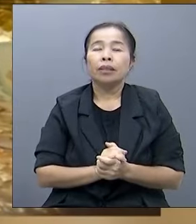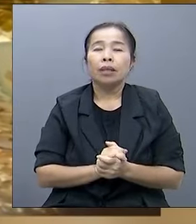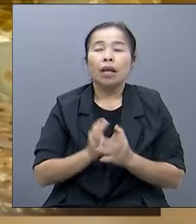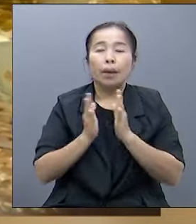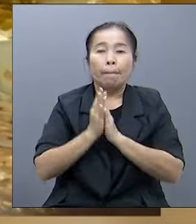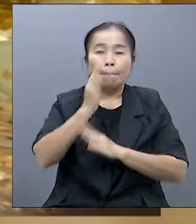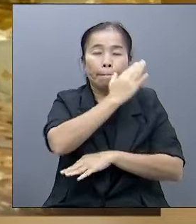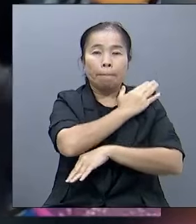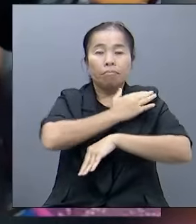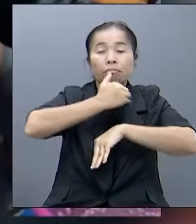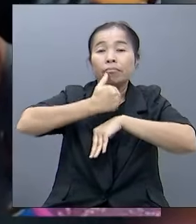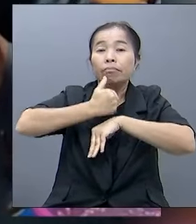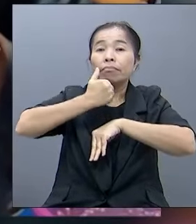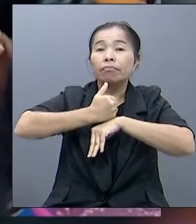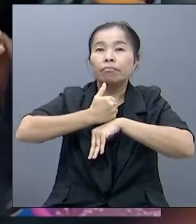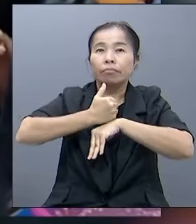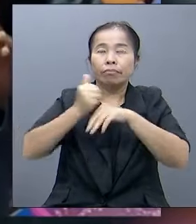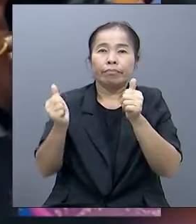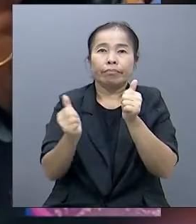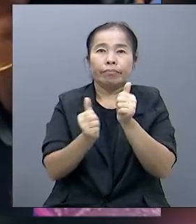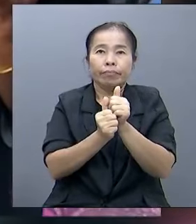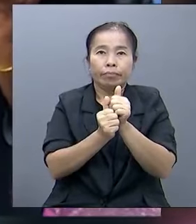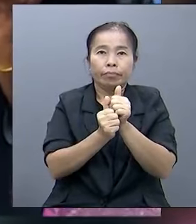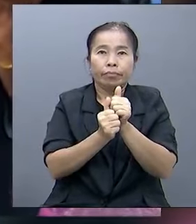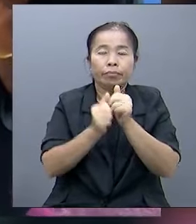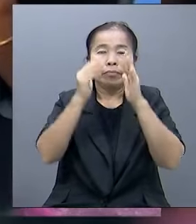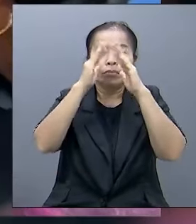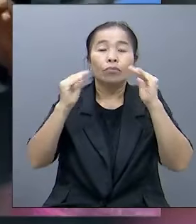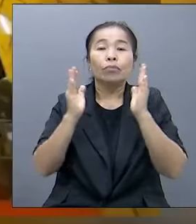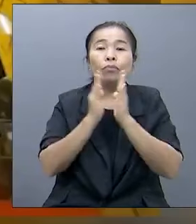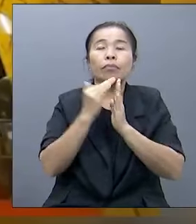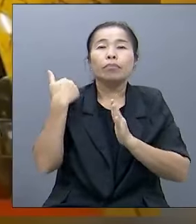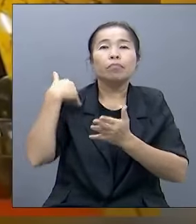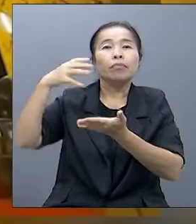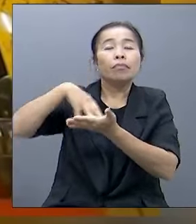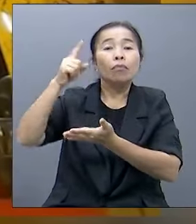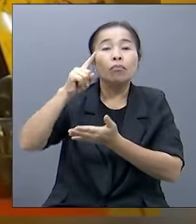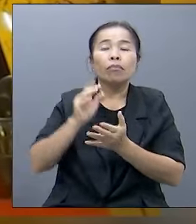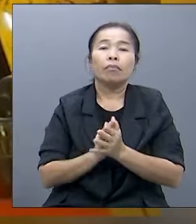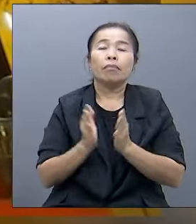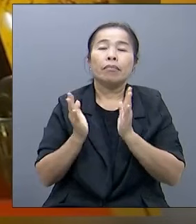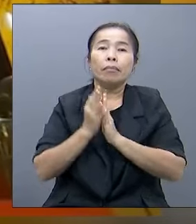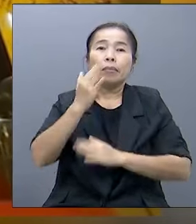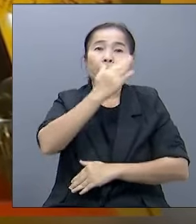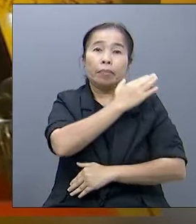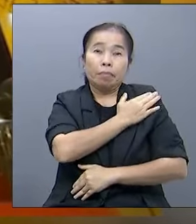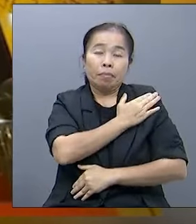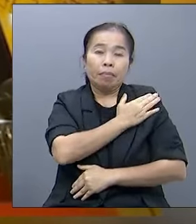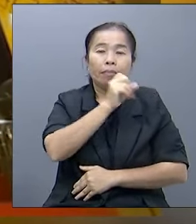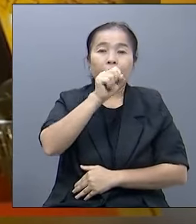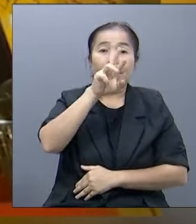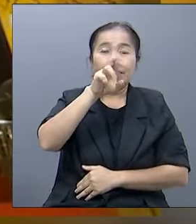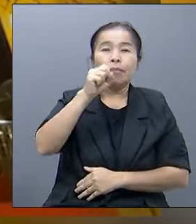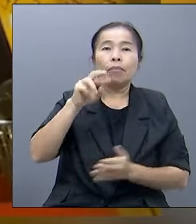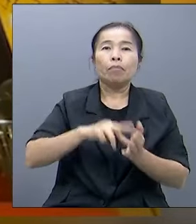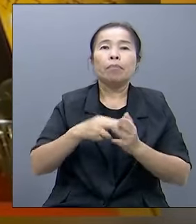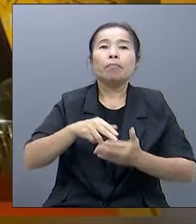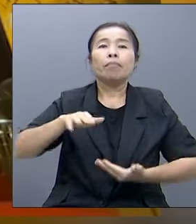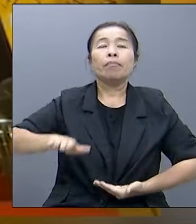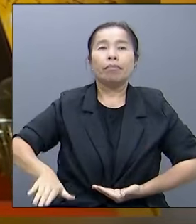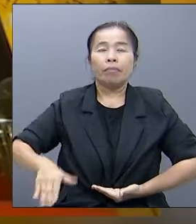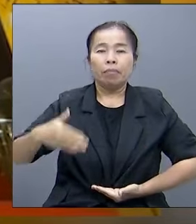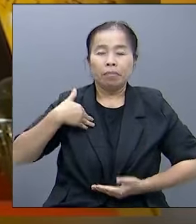รปริพุนโนค่ะผู้ช่วยเจ้าอาวาสวัดต้นสนก็เล่าให้ฟังว่าสมเด็จพระศรีเมืองทองเป็นพระพุทธรูปปางมารวิชัยหล่อด้วยทองเหลืองห